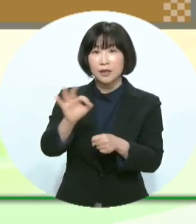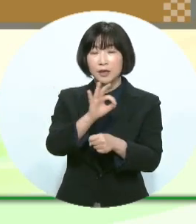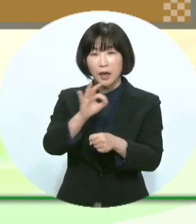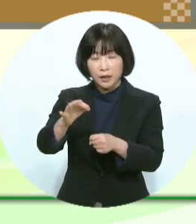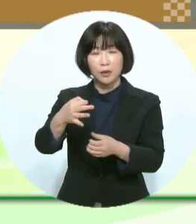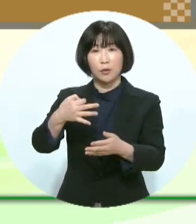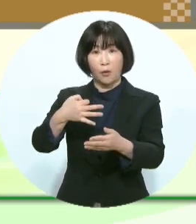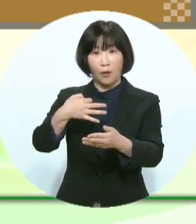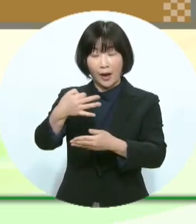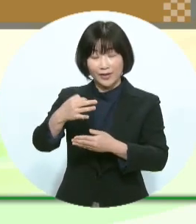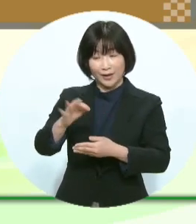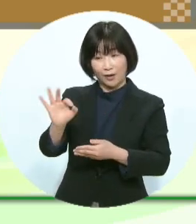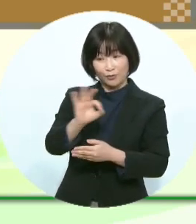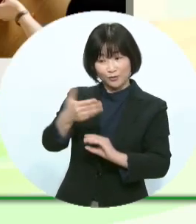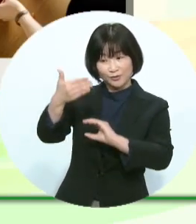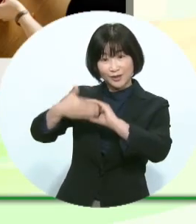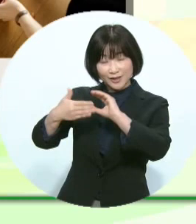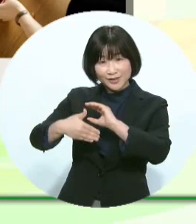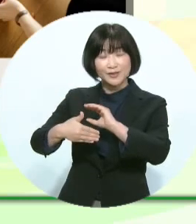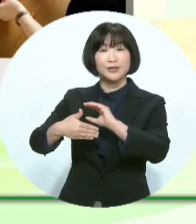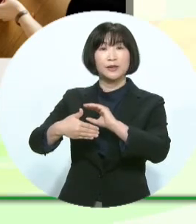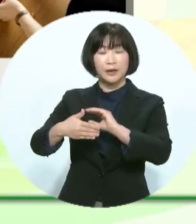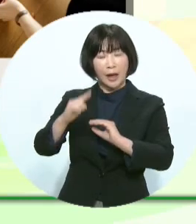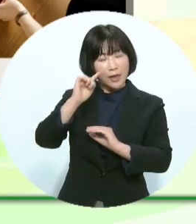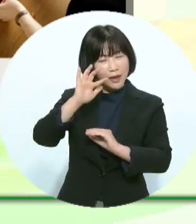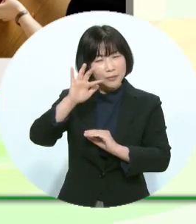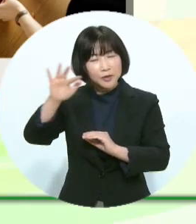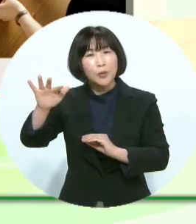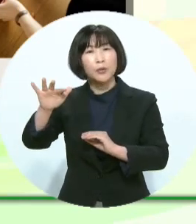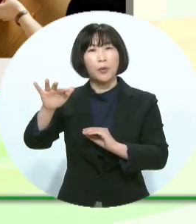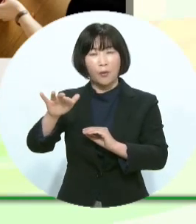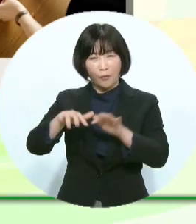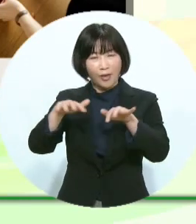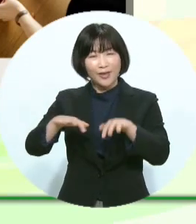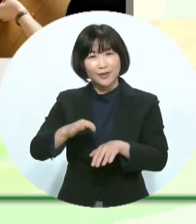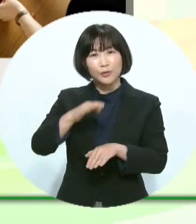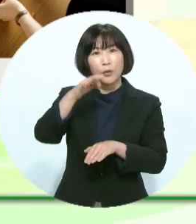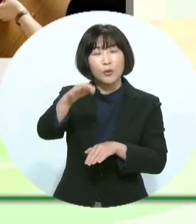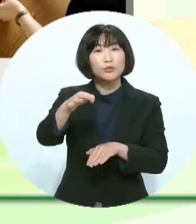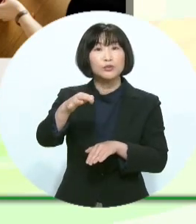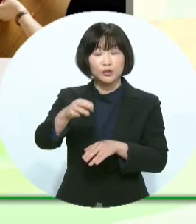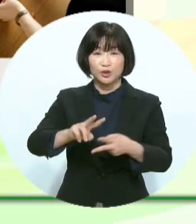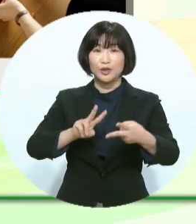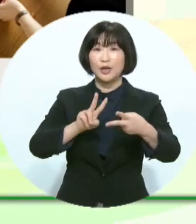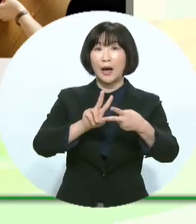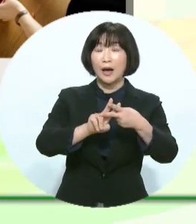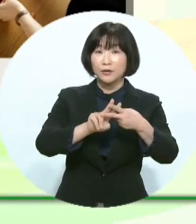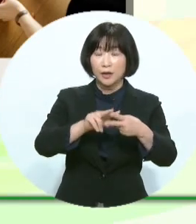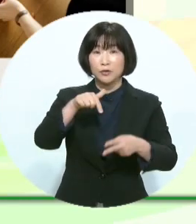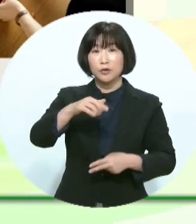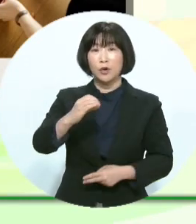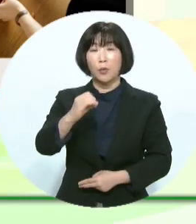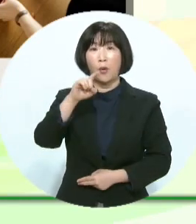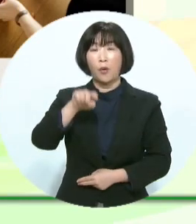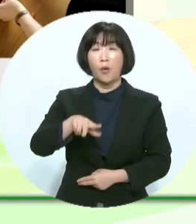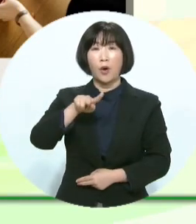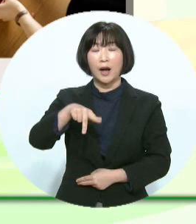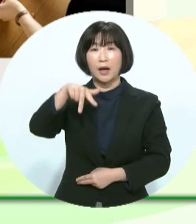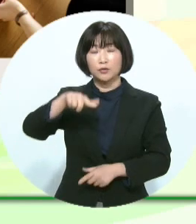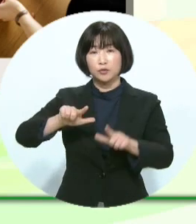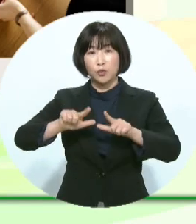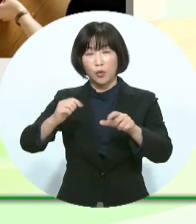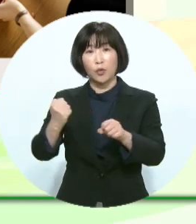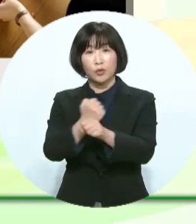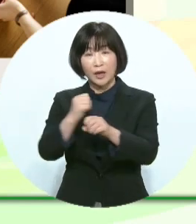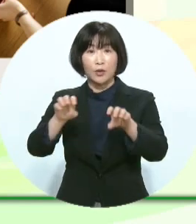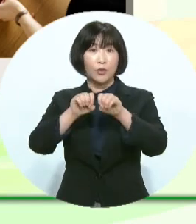写真やエピソードの投稿を募集する SNS キャンペーンハッシュタグフォーカス東京製が行われ